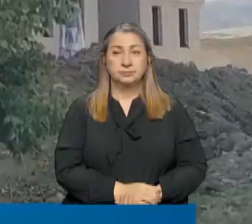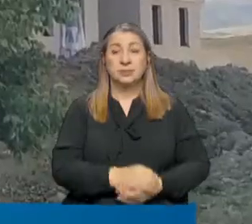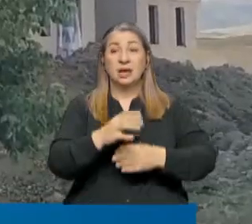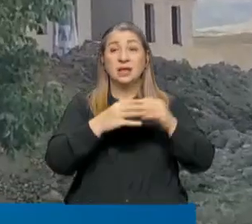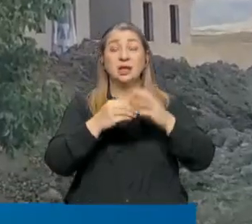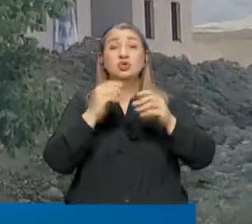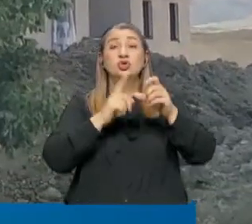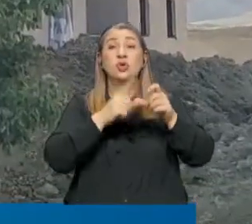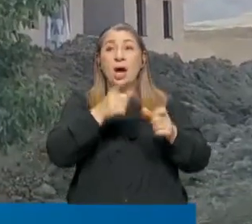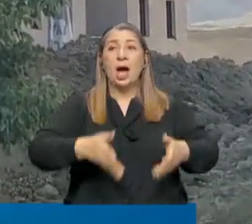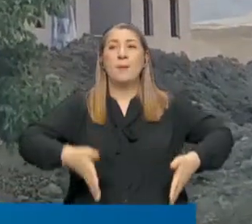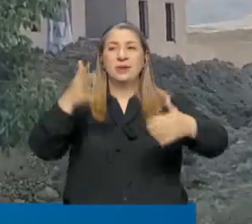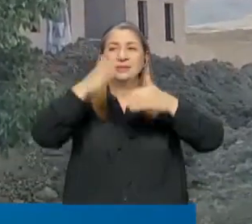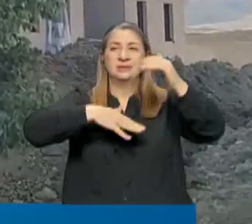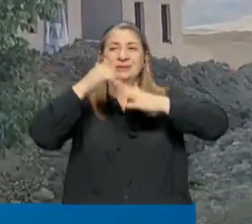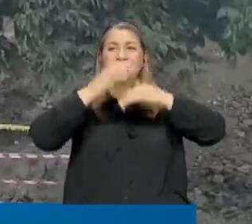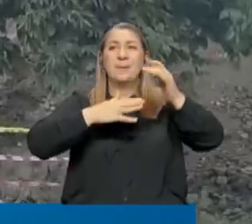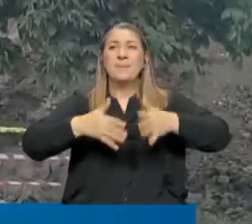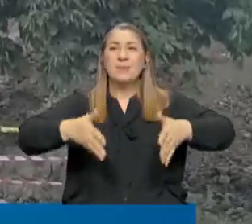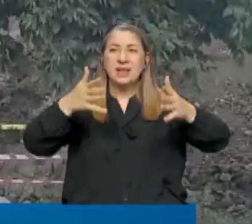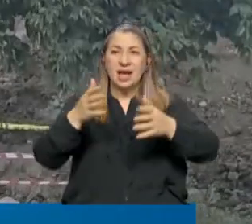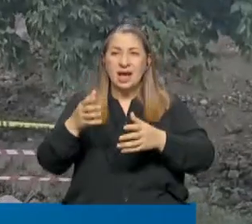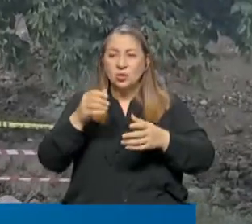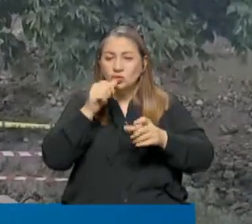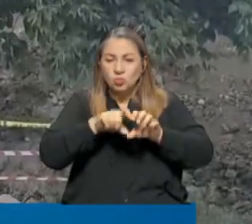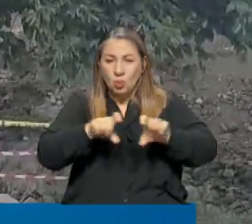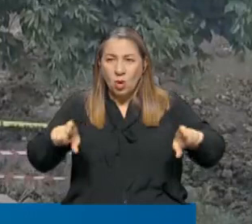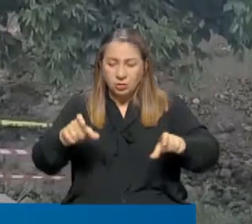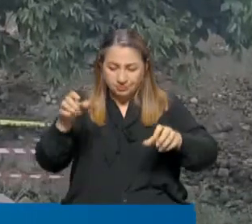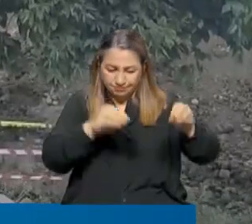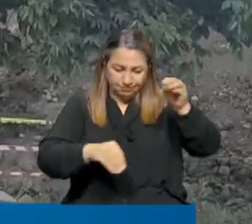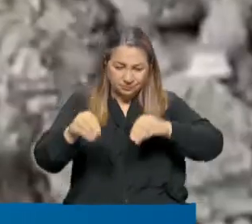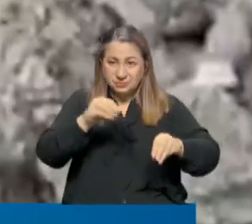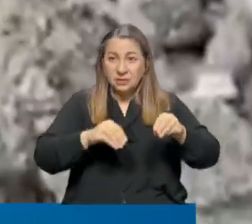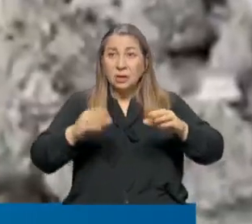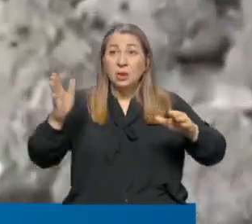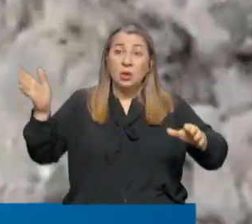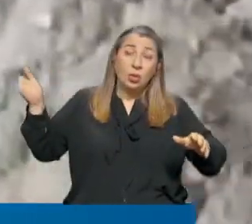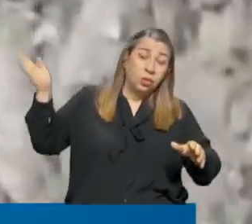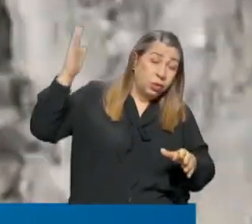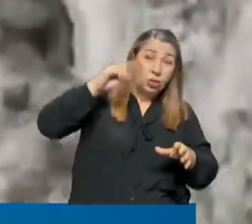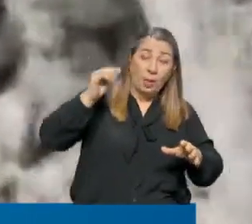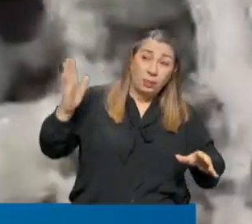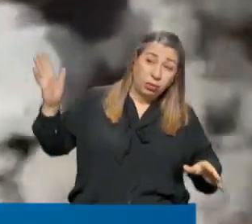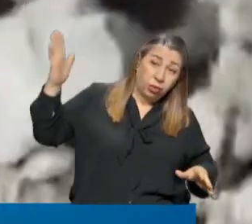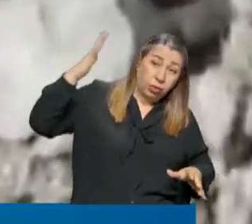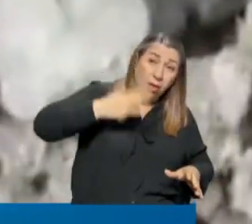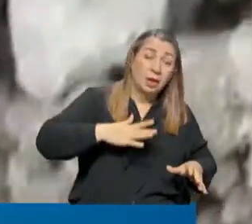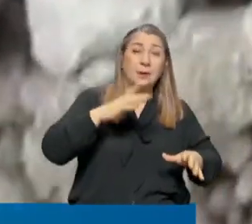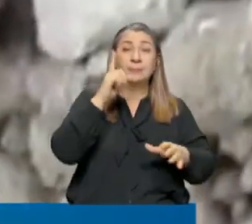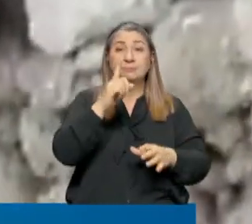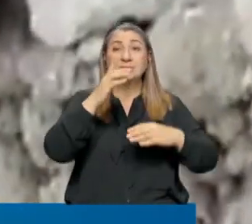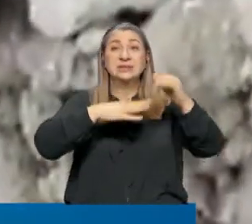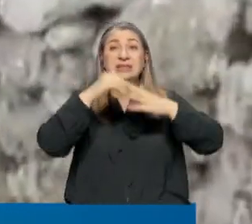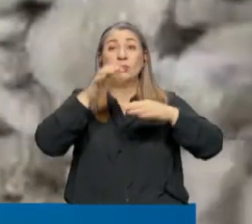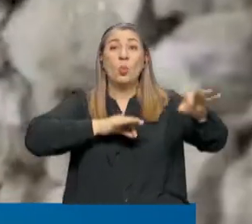Adana Çukurova'da Apartman inşaatında bina önüne atık su borusu döşeniyordu göçük de o sırada yaşandı Bahri Ustaoğlu